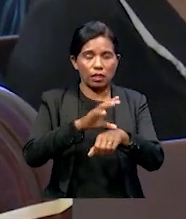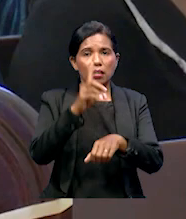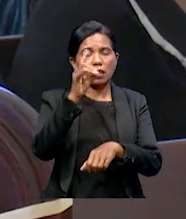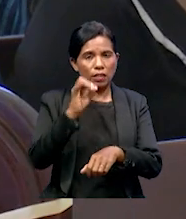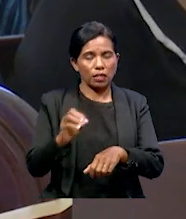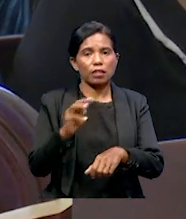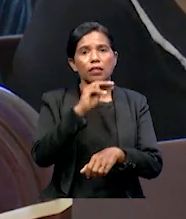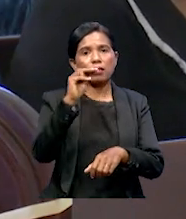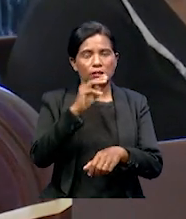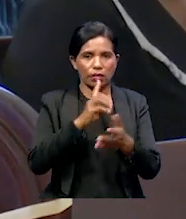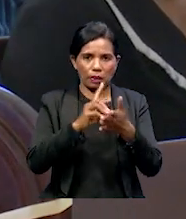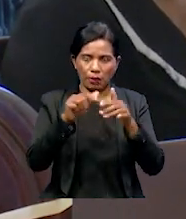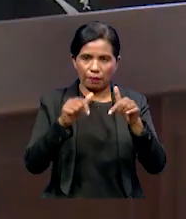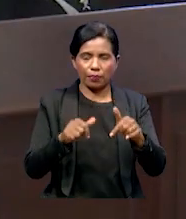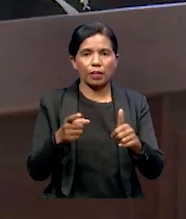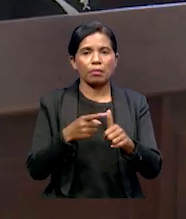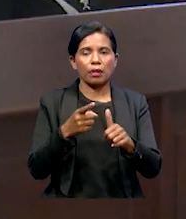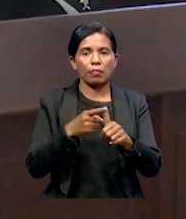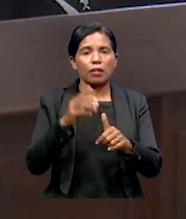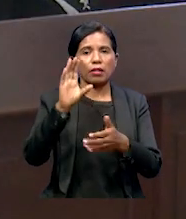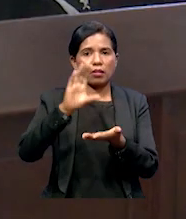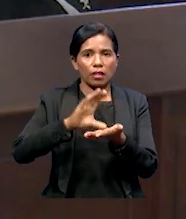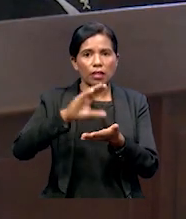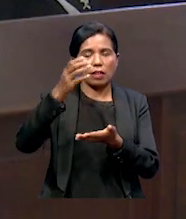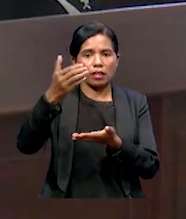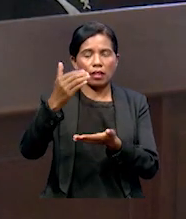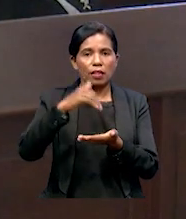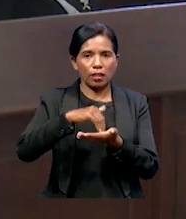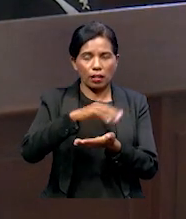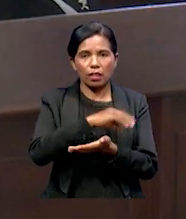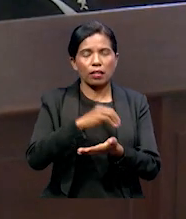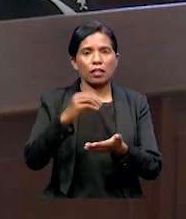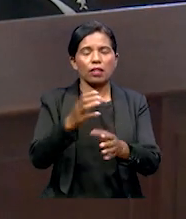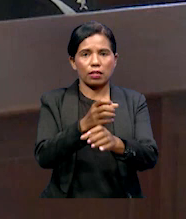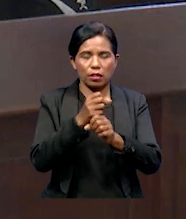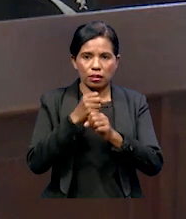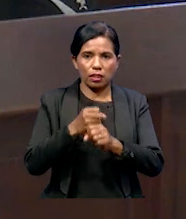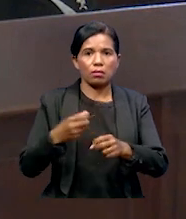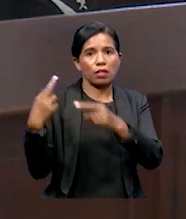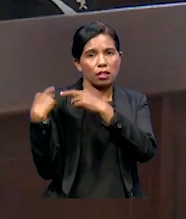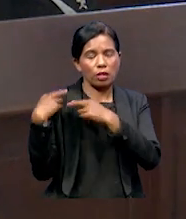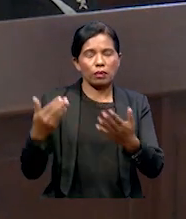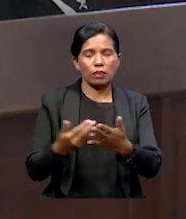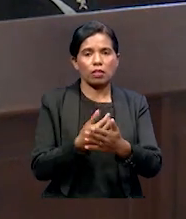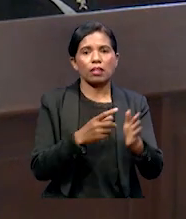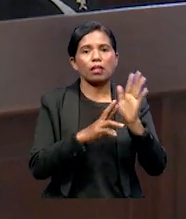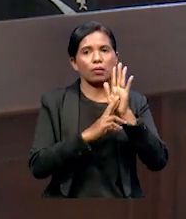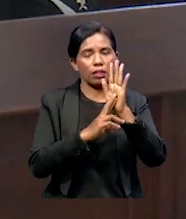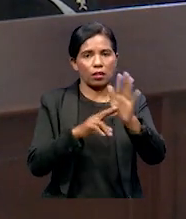nem. Primeiro cardeal ne senti hak solok tamba simuk narfong sai cardeal hori representa povo